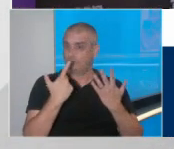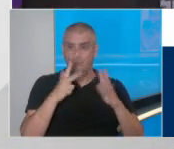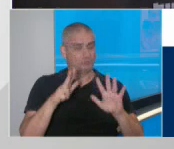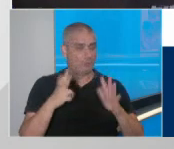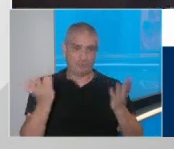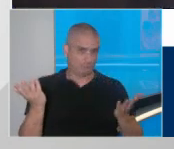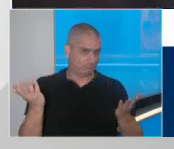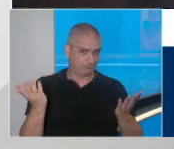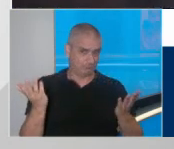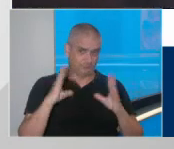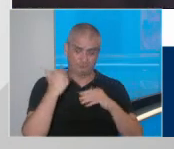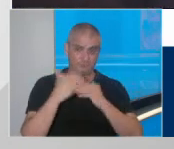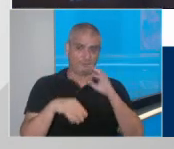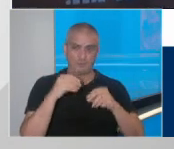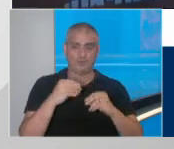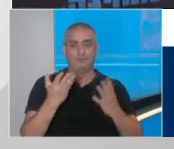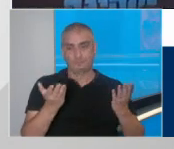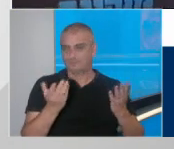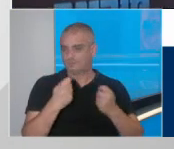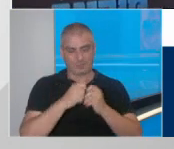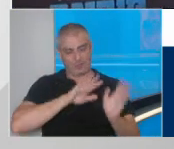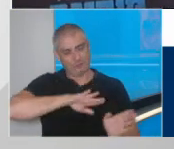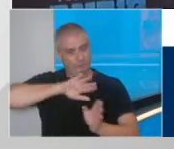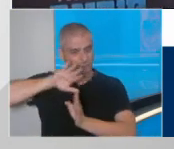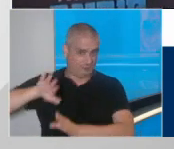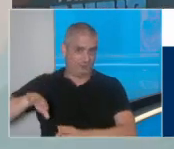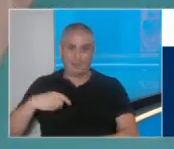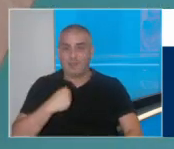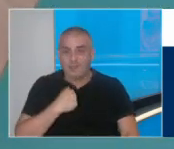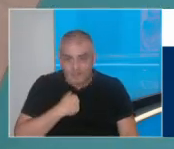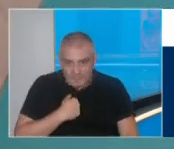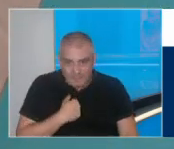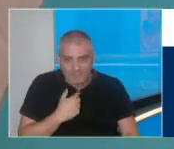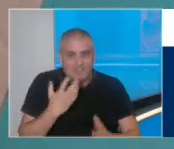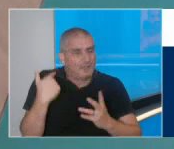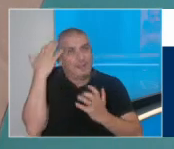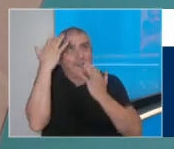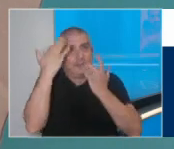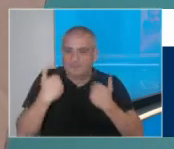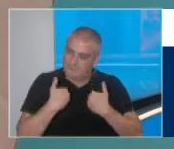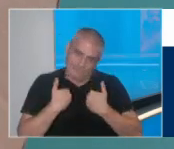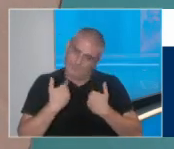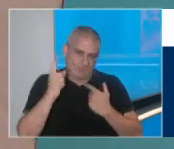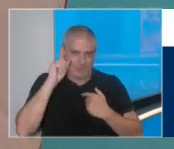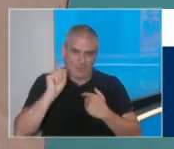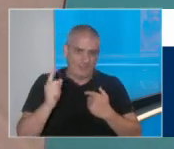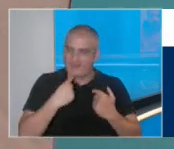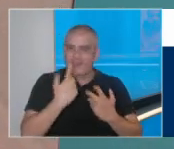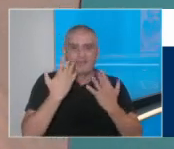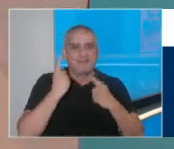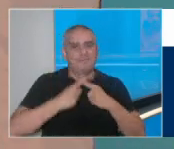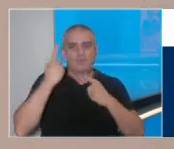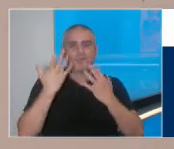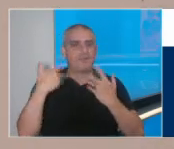5, 6, 7 או 8 מנדטים בסוף הבחירות האלה, אבל זה לא קשור. אני, כדור הבדולח שלי פשוט נשבר הבוקר, אני לא יודע